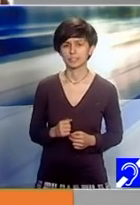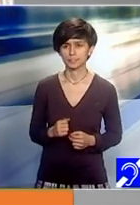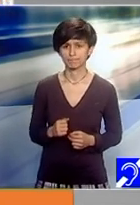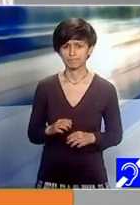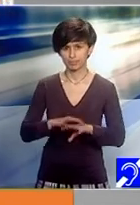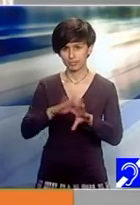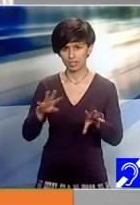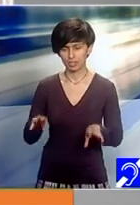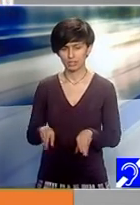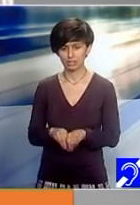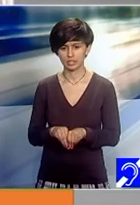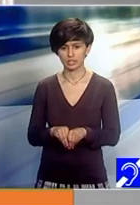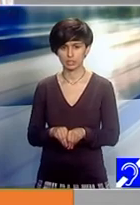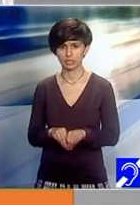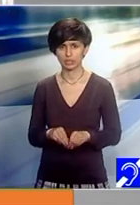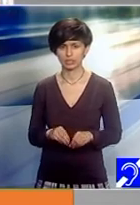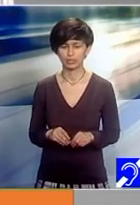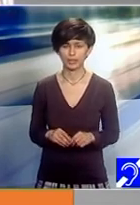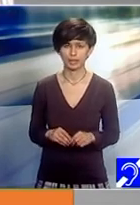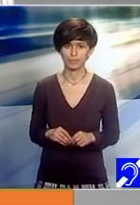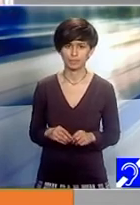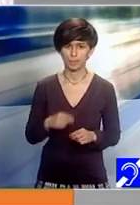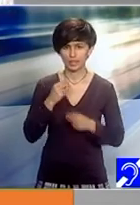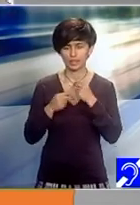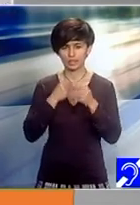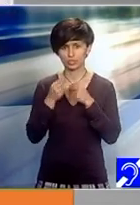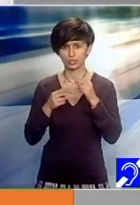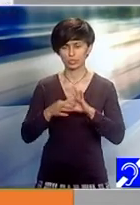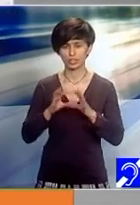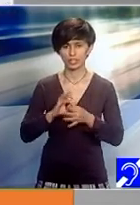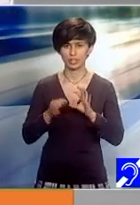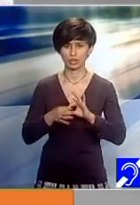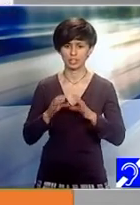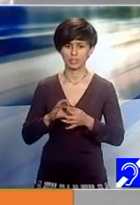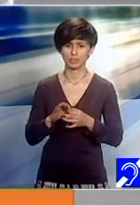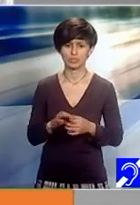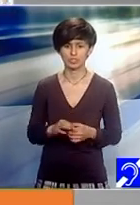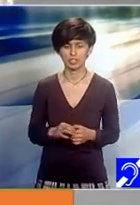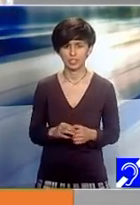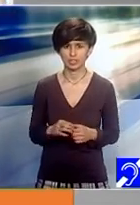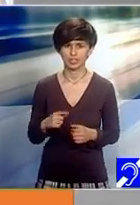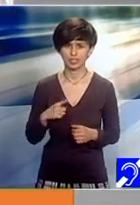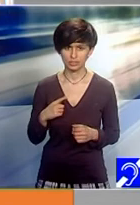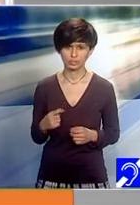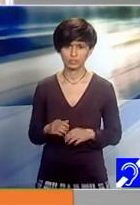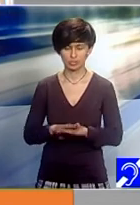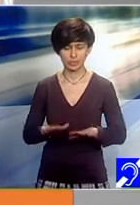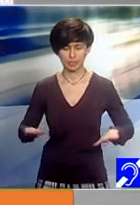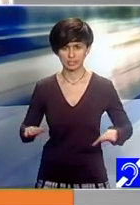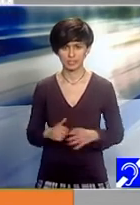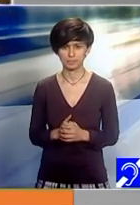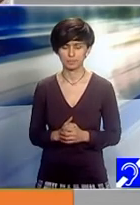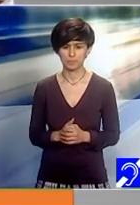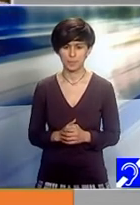lume, oficial în lume, altele europene, mondiale, Jocurile Olimpice. Masterul e așa, o competiție un de